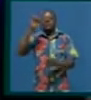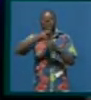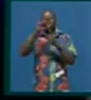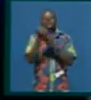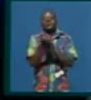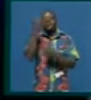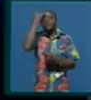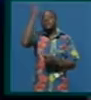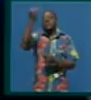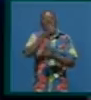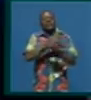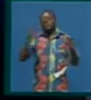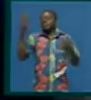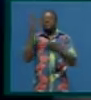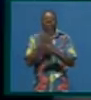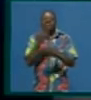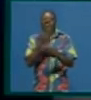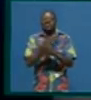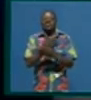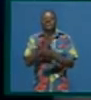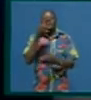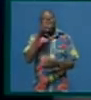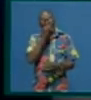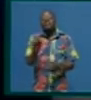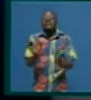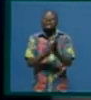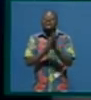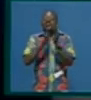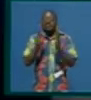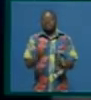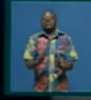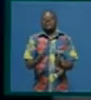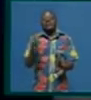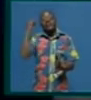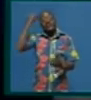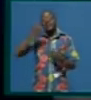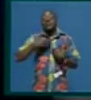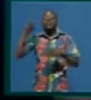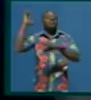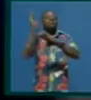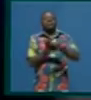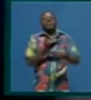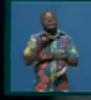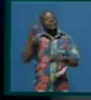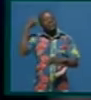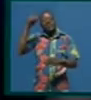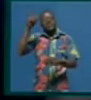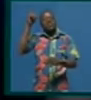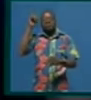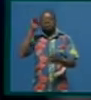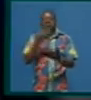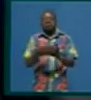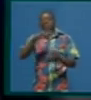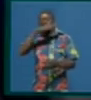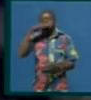sont très très dérangeantes. C'était un ancien élève de la Douglas High School. Il a été exclu pour raisons disciplinaires, mais je n'ai pas plus d'éléments